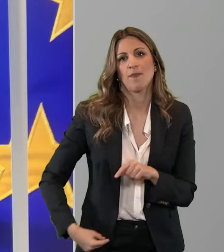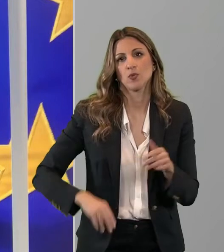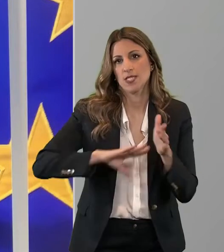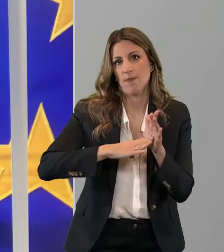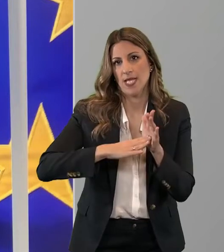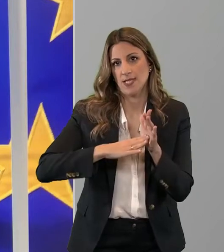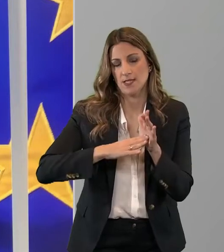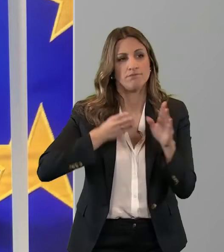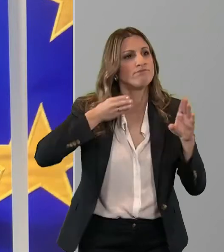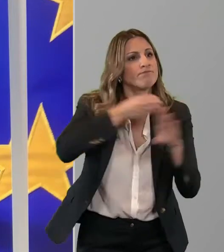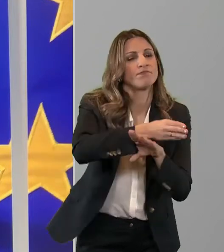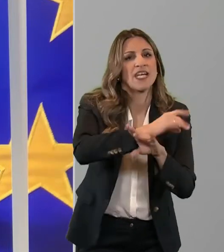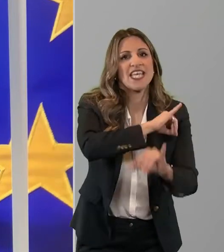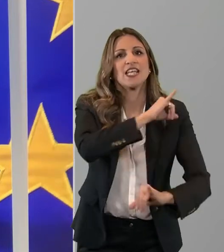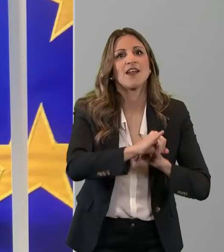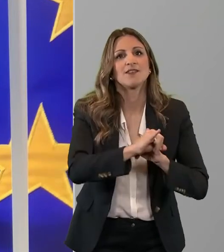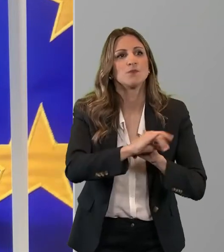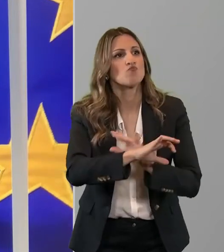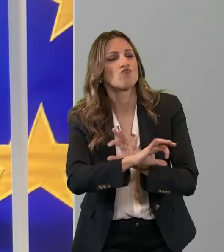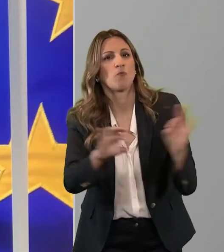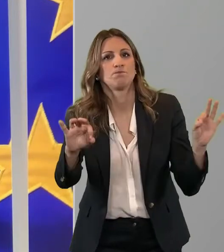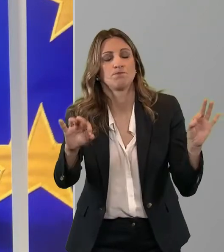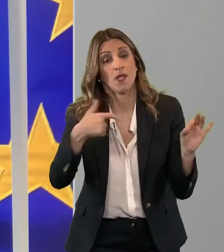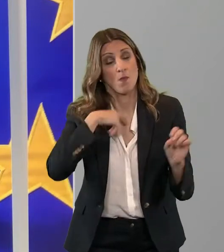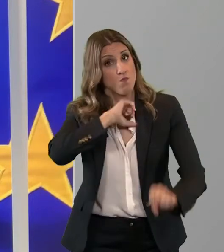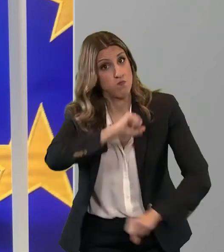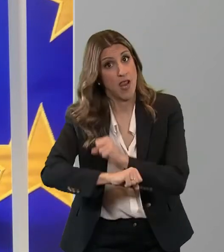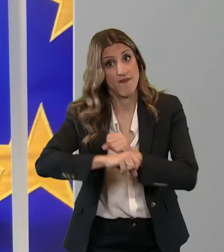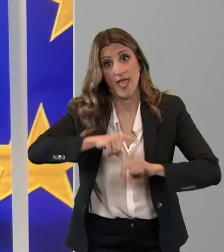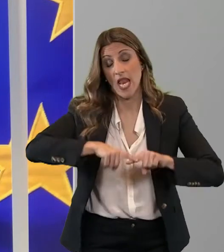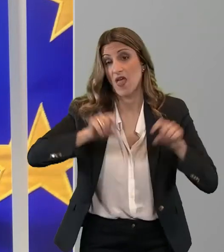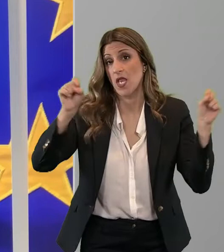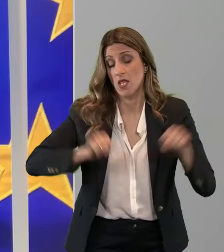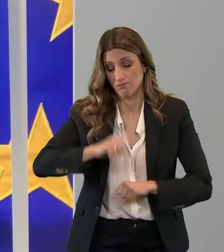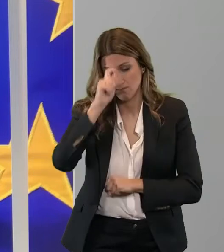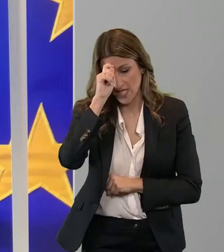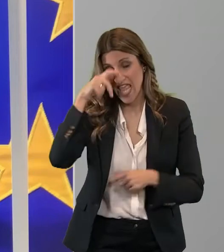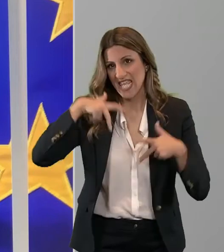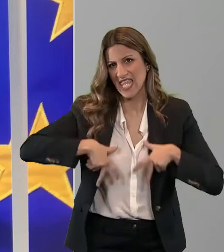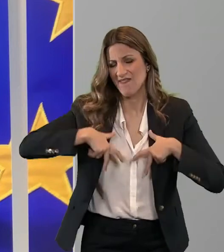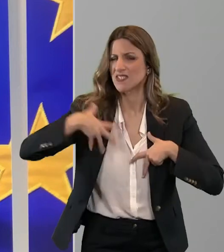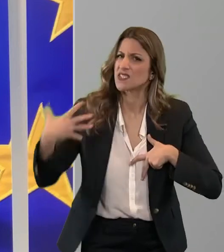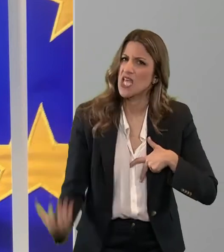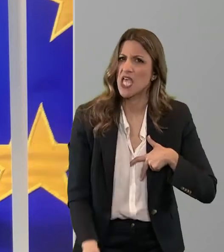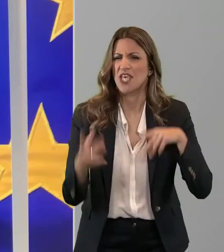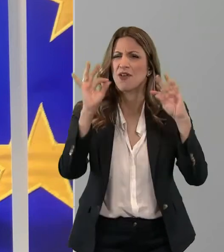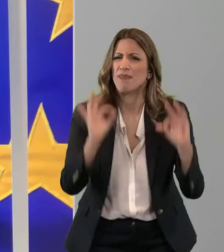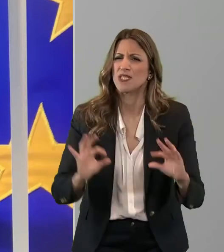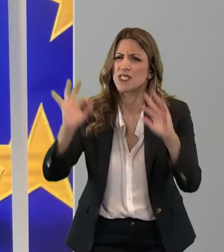υπηρεσίες έχει ήδη γίνει μια σημαντική προσπάθεια στην Ελλάδα. Η κυβέρνηση έχει τρέξει μια σειρά από